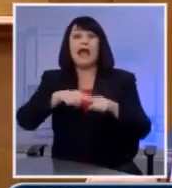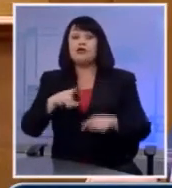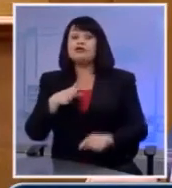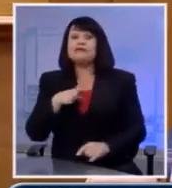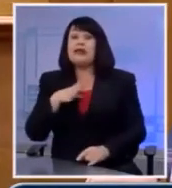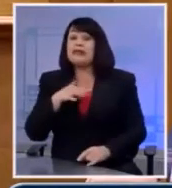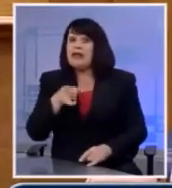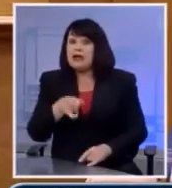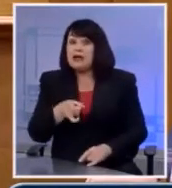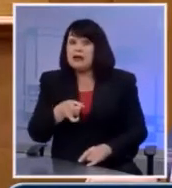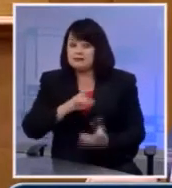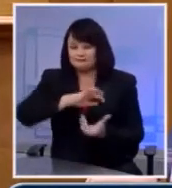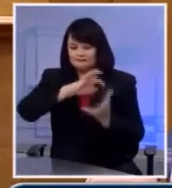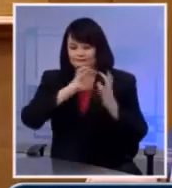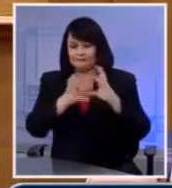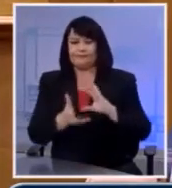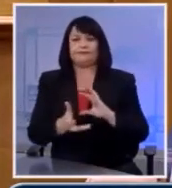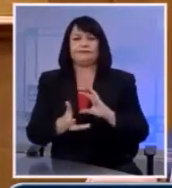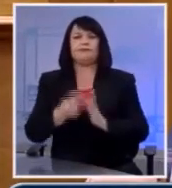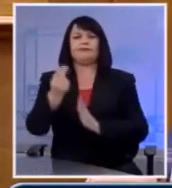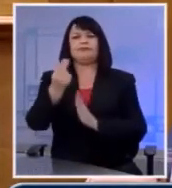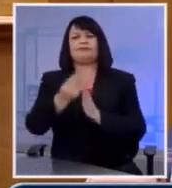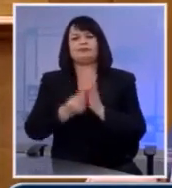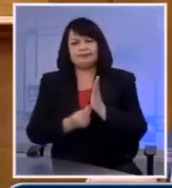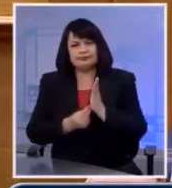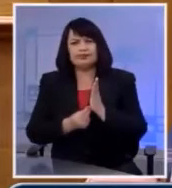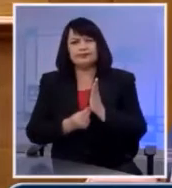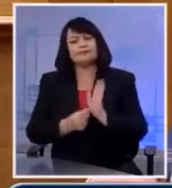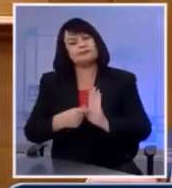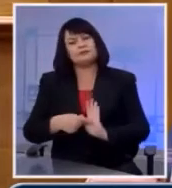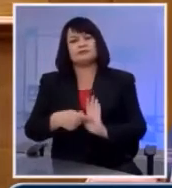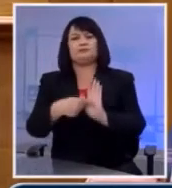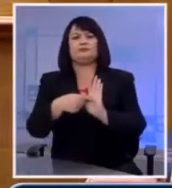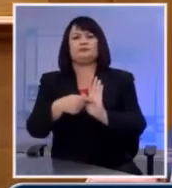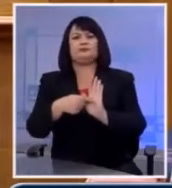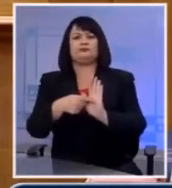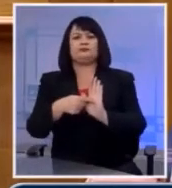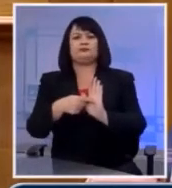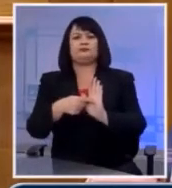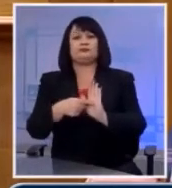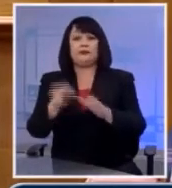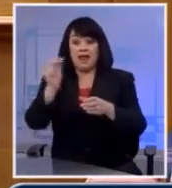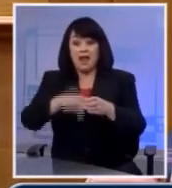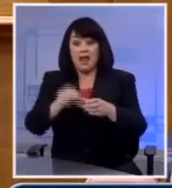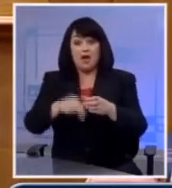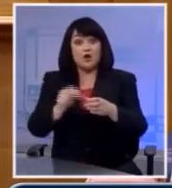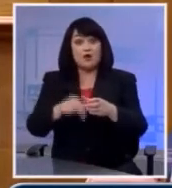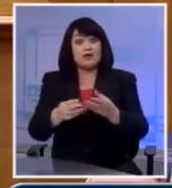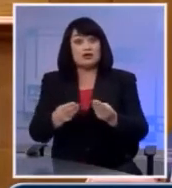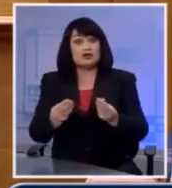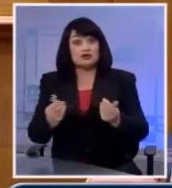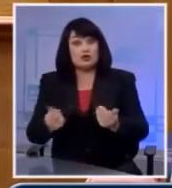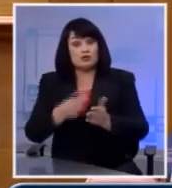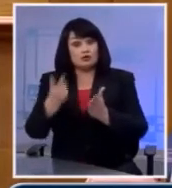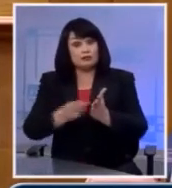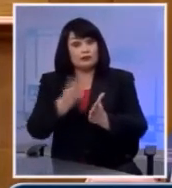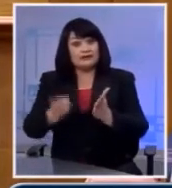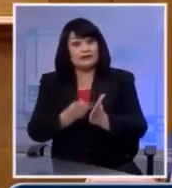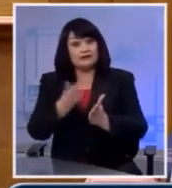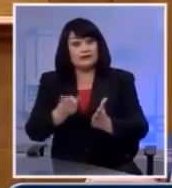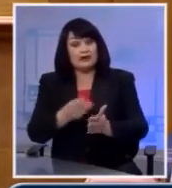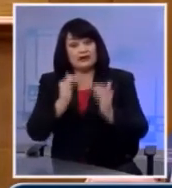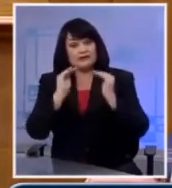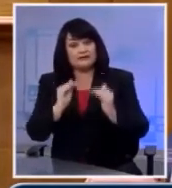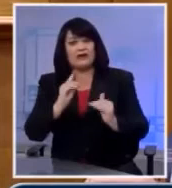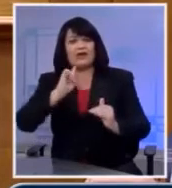βούλησης και της πολλάκης εκπεφρασμένης, στην κάλπη μάλιστα, 2 και 3 φορές